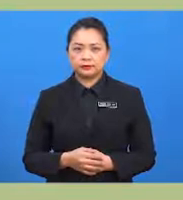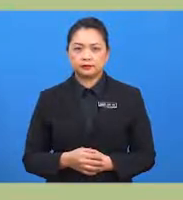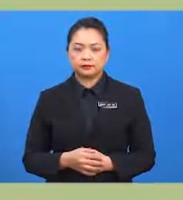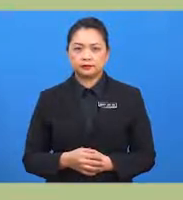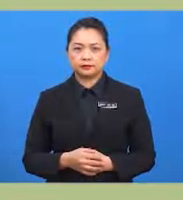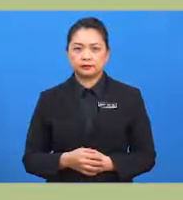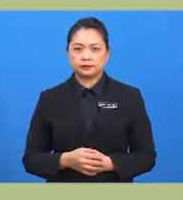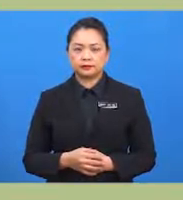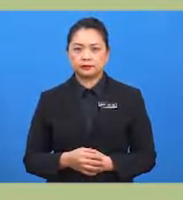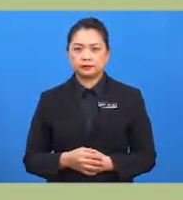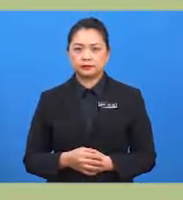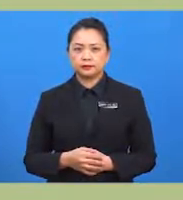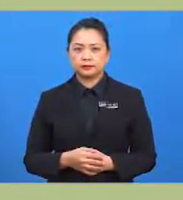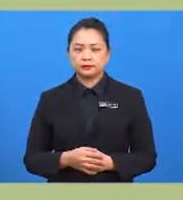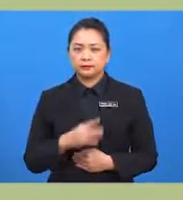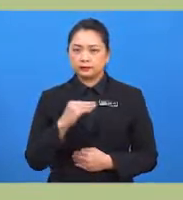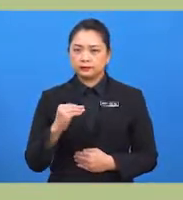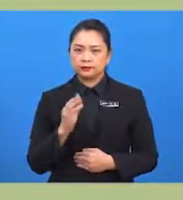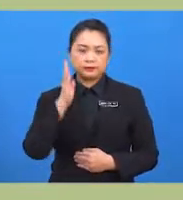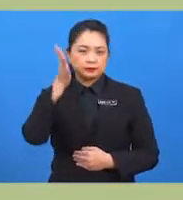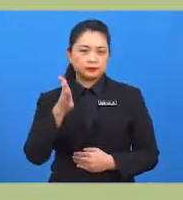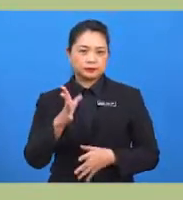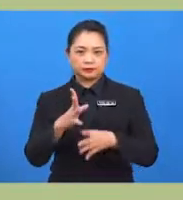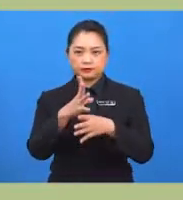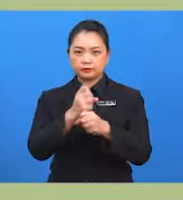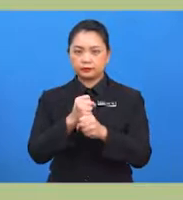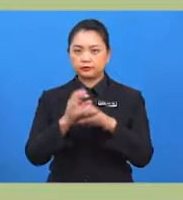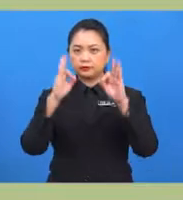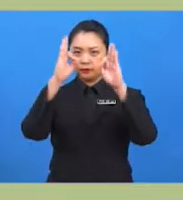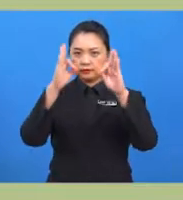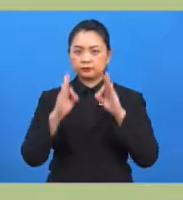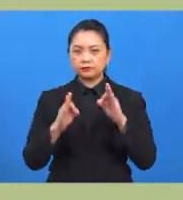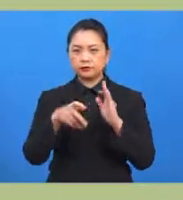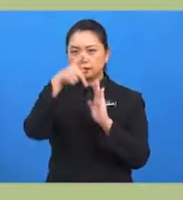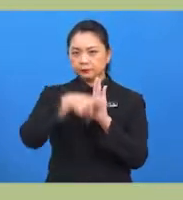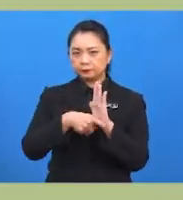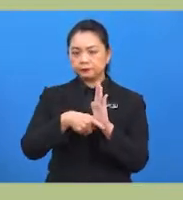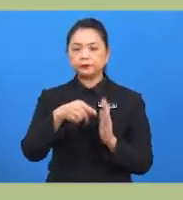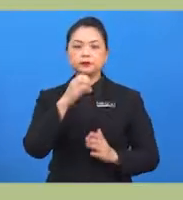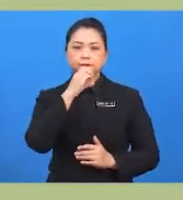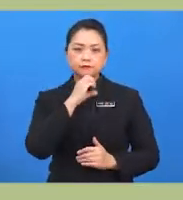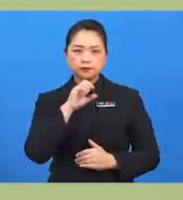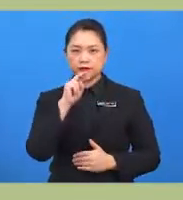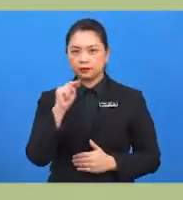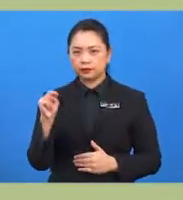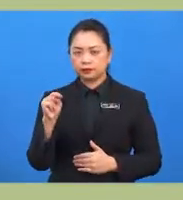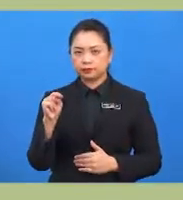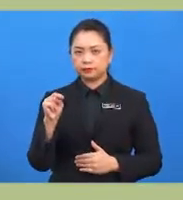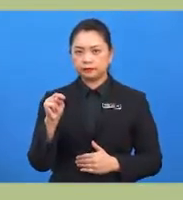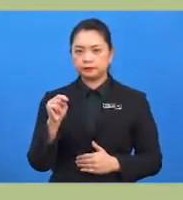dan akhirnya kita akan memperoleh formulir pencairan m1di 1